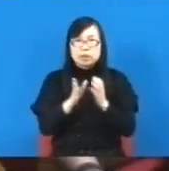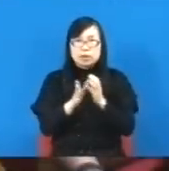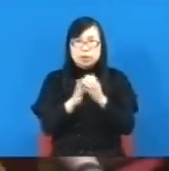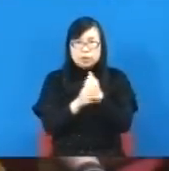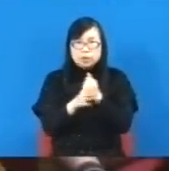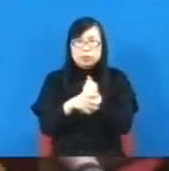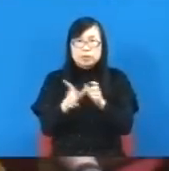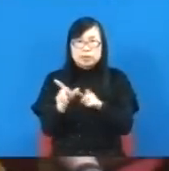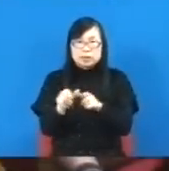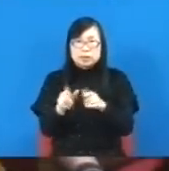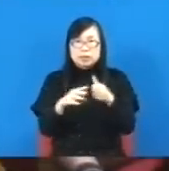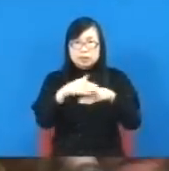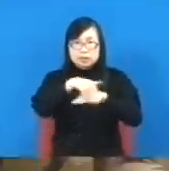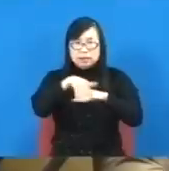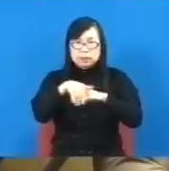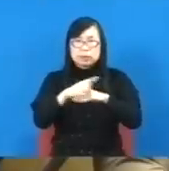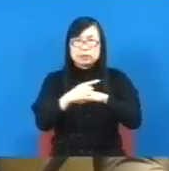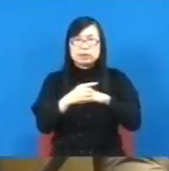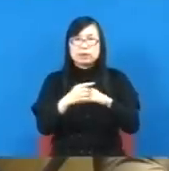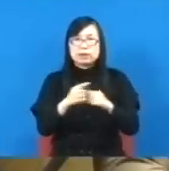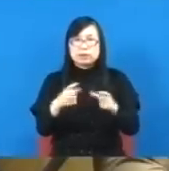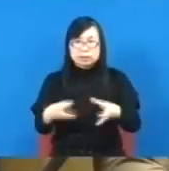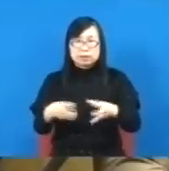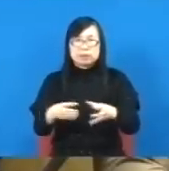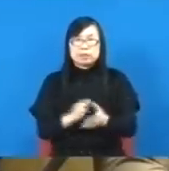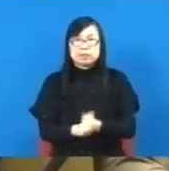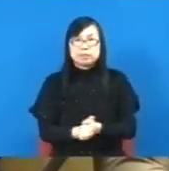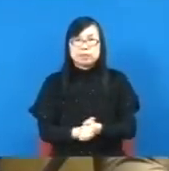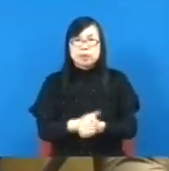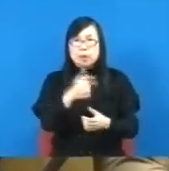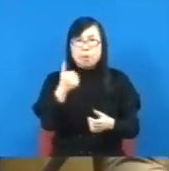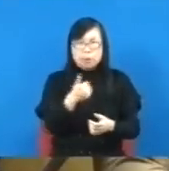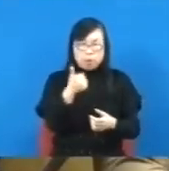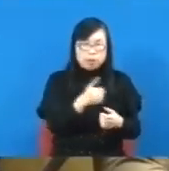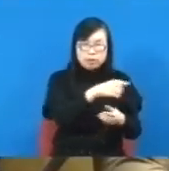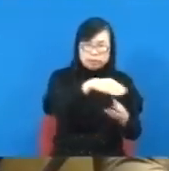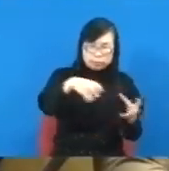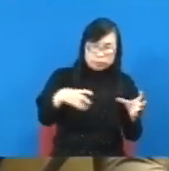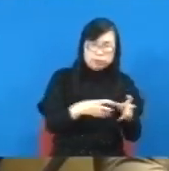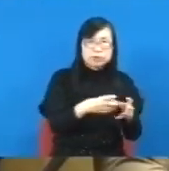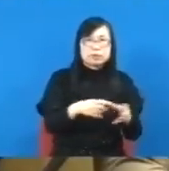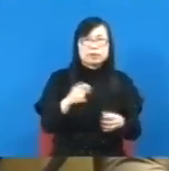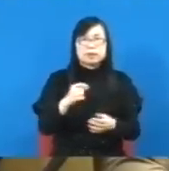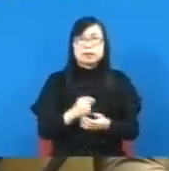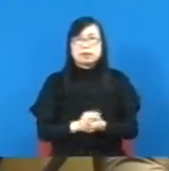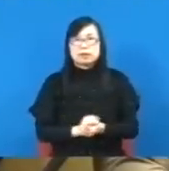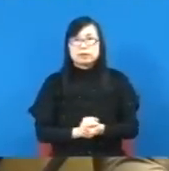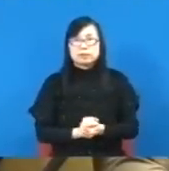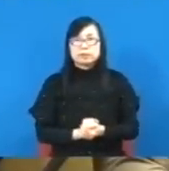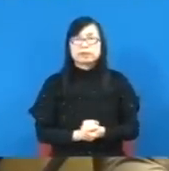碟， 啊， 咪將個包心刺肚剁擺埋落包心刺肚菜搞掂， 嗯， 啲實質噶嘛呢啲